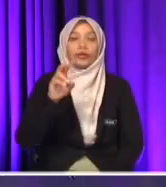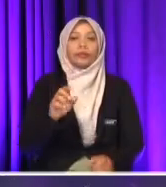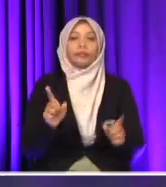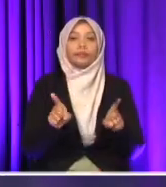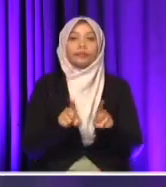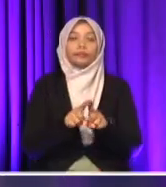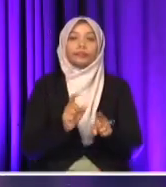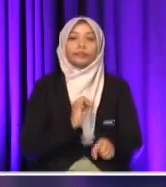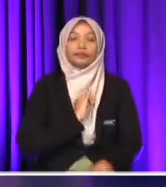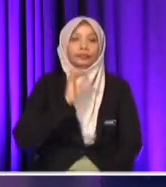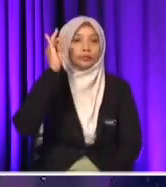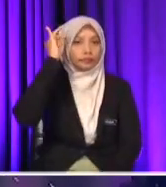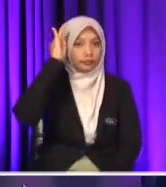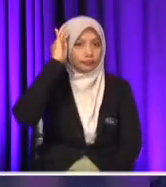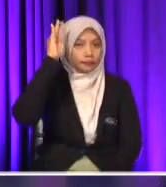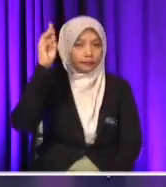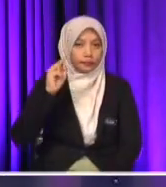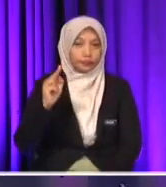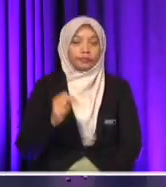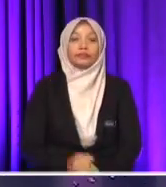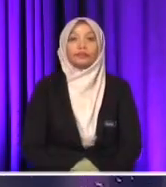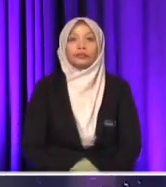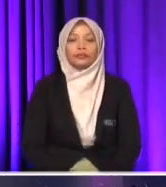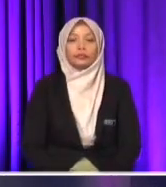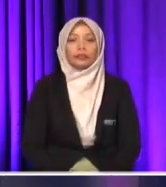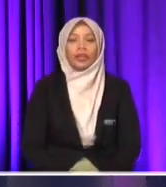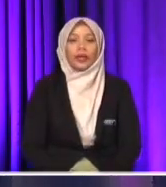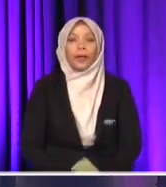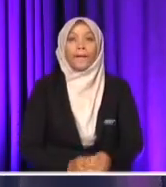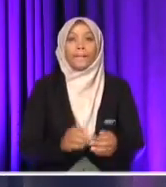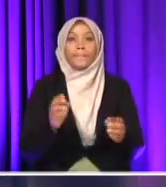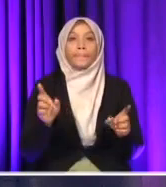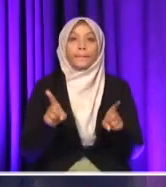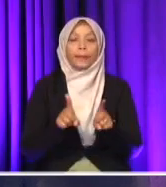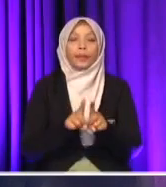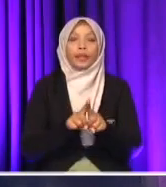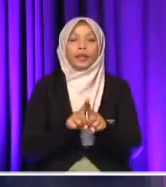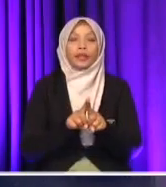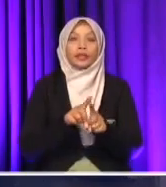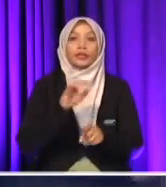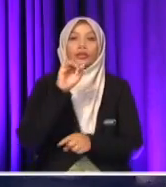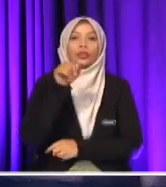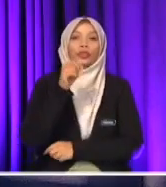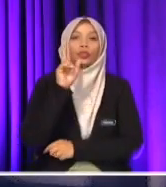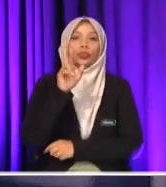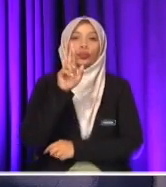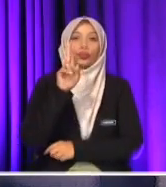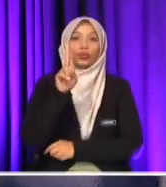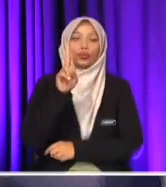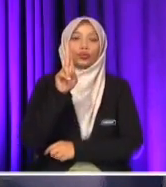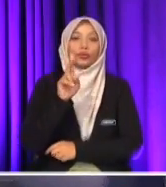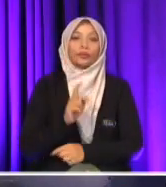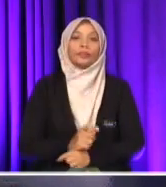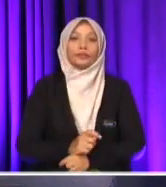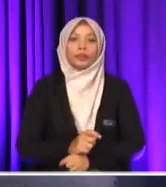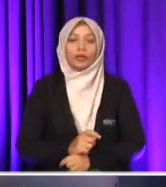ini kita akan selusuri tentang mata pelajaran pendidikan kejuruteraan elektrik dan juga elektronik pada hari ini bersama dengan